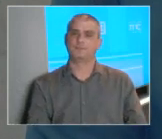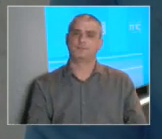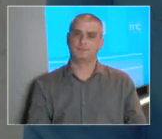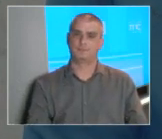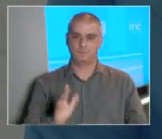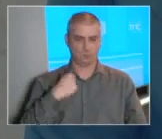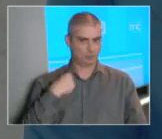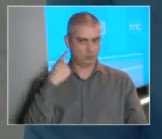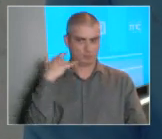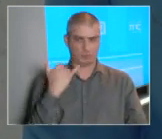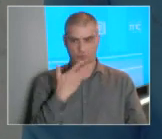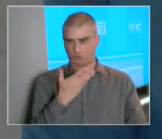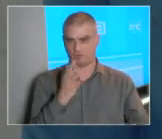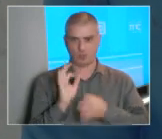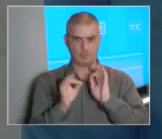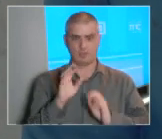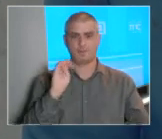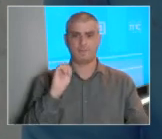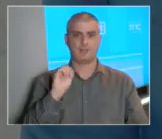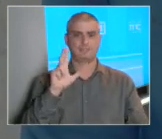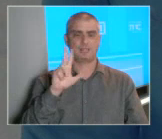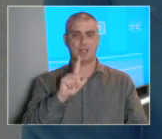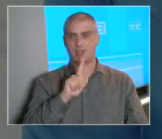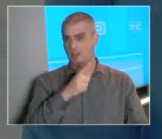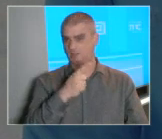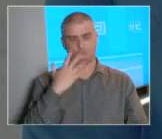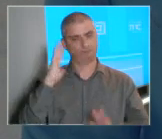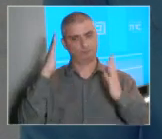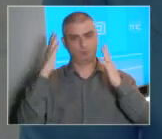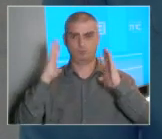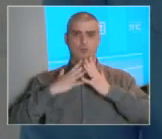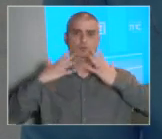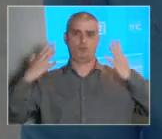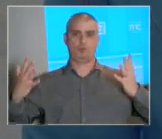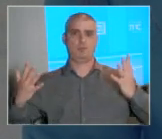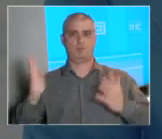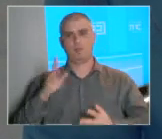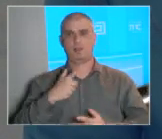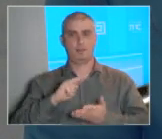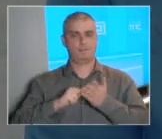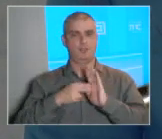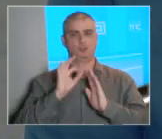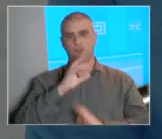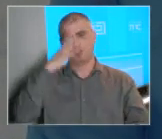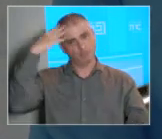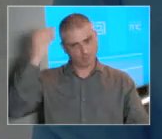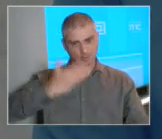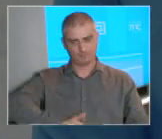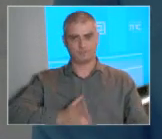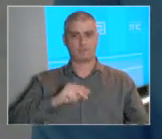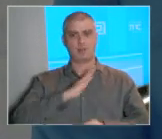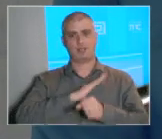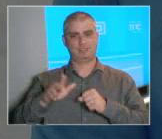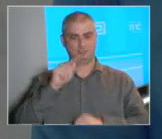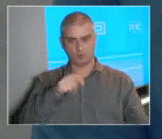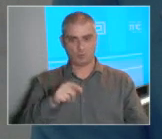שלום. אז שמענו עכשיו מעורך הדין מרק צל שבחים מאוד גדולים על המדיניות של טראמפ, על